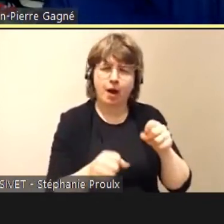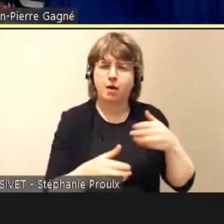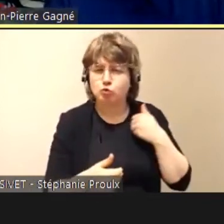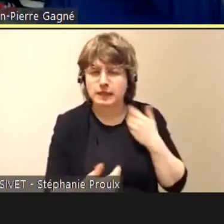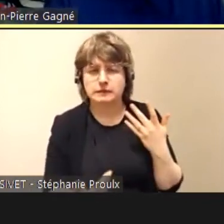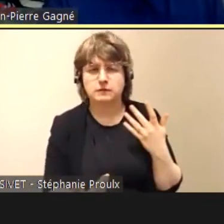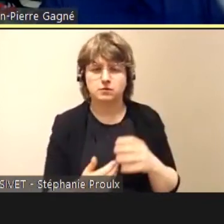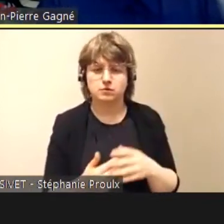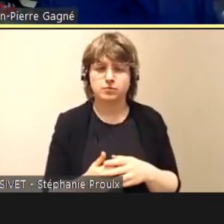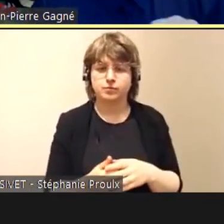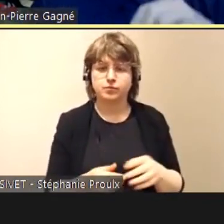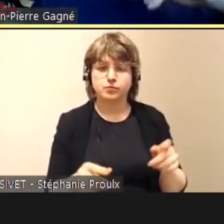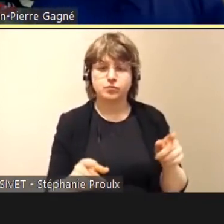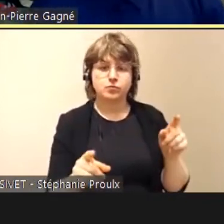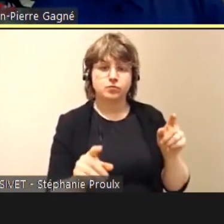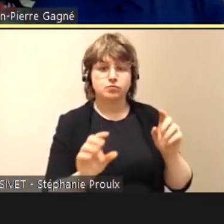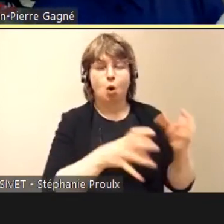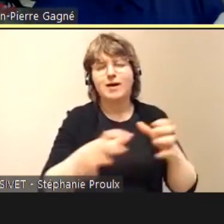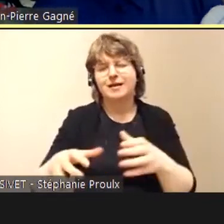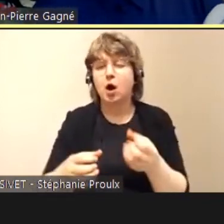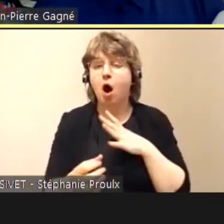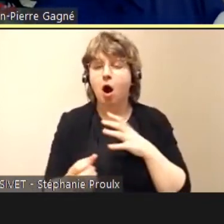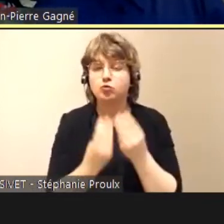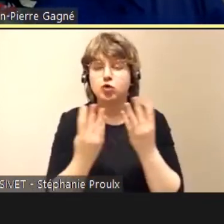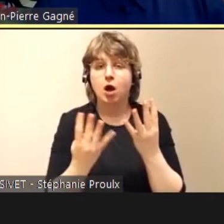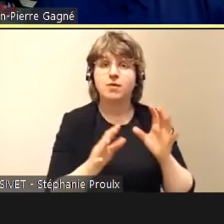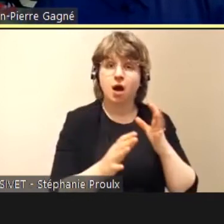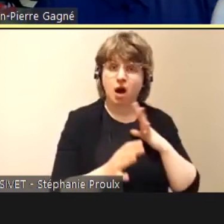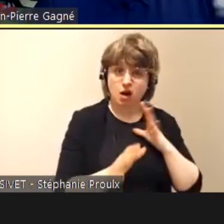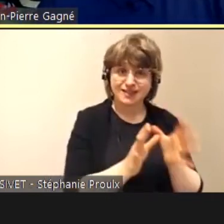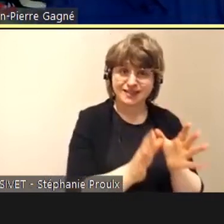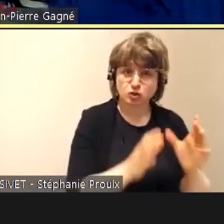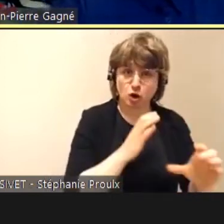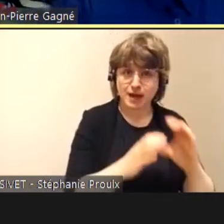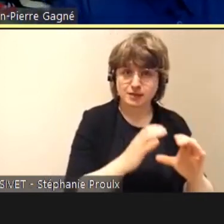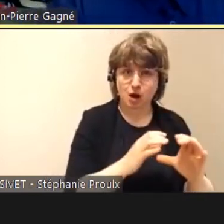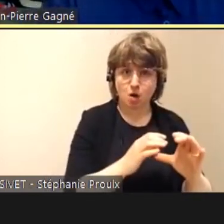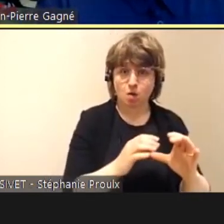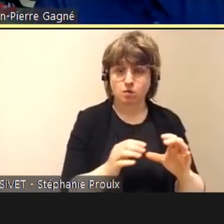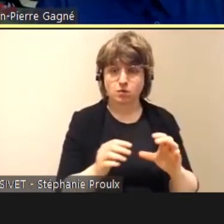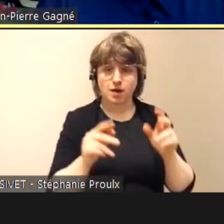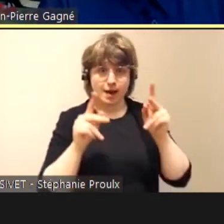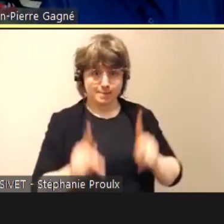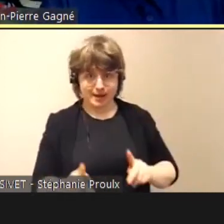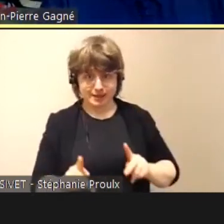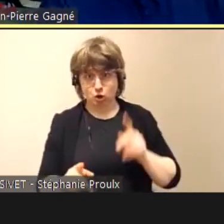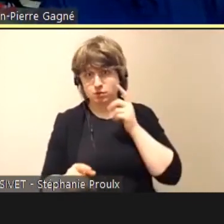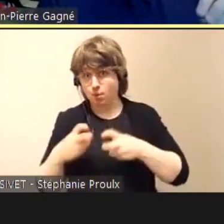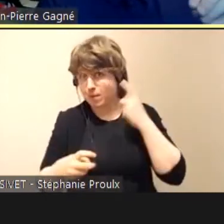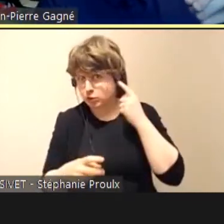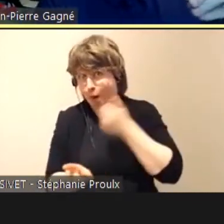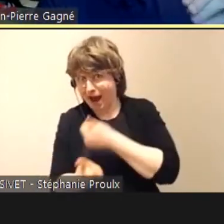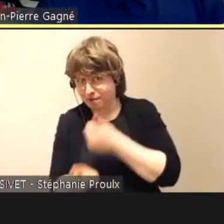dans différentes catégories. Il y a des stratégies qui vont être utilisées par la personne qui a de la difficulté à entendre.